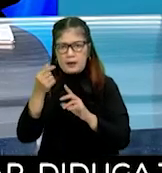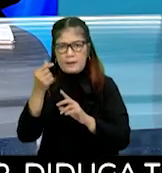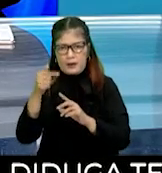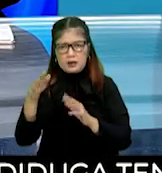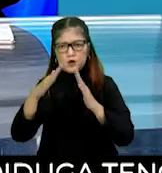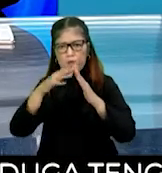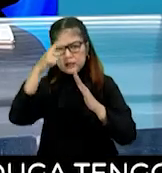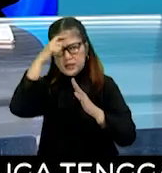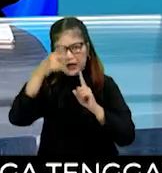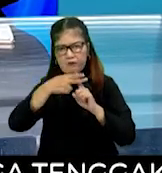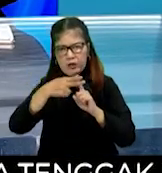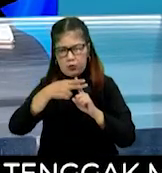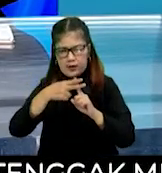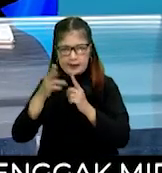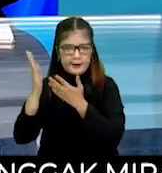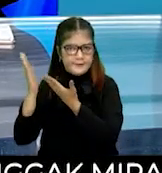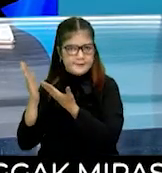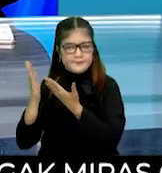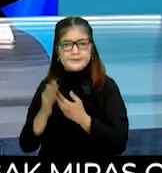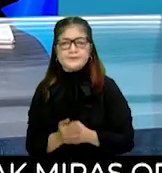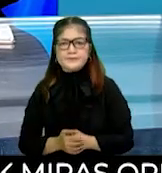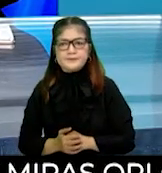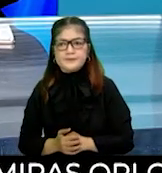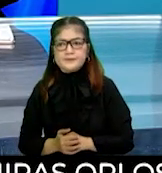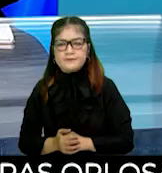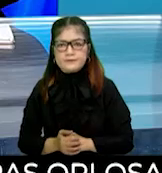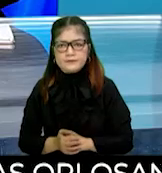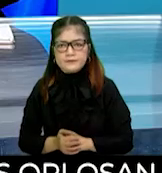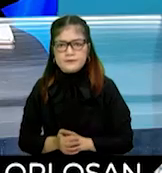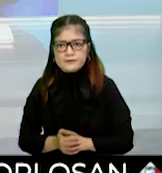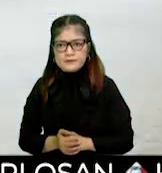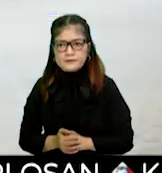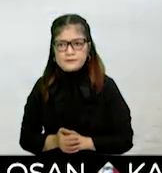Nugroho dan Jaka Setia dari RSUP Fatmawati.